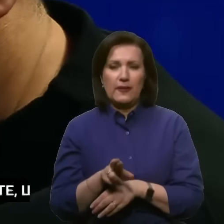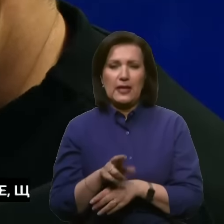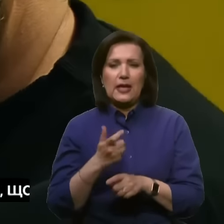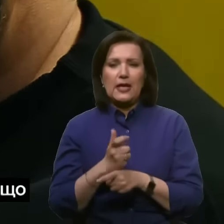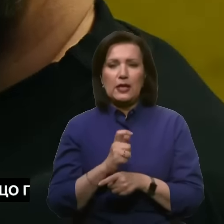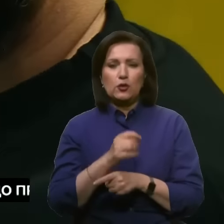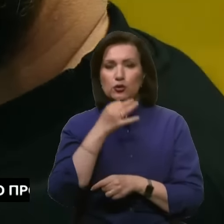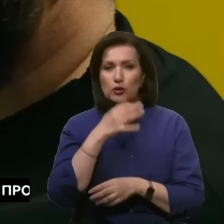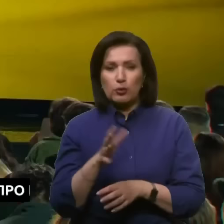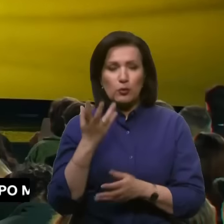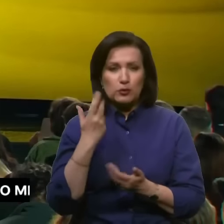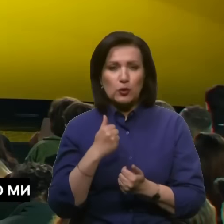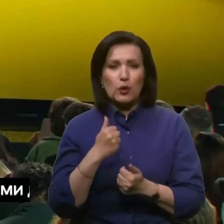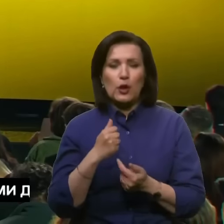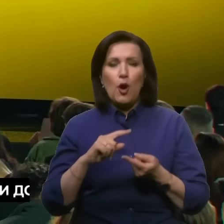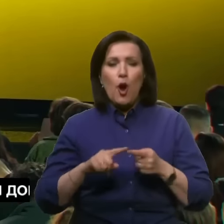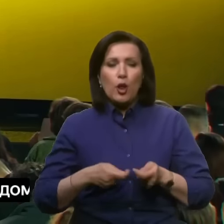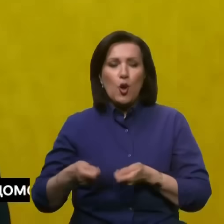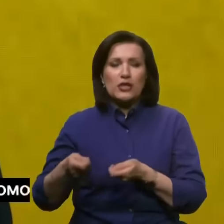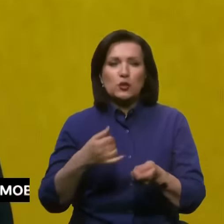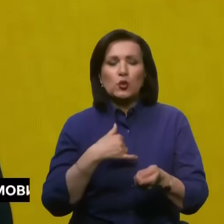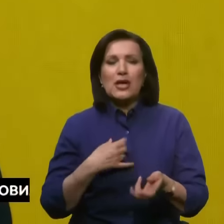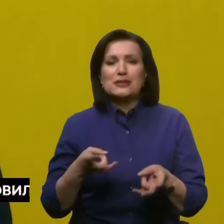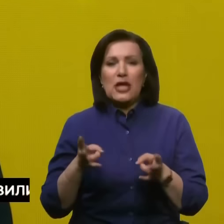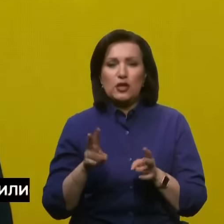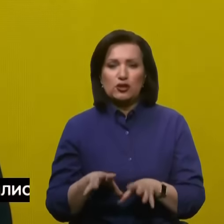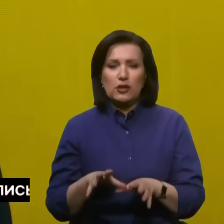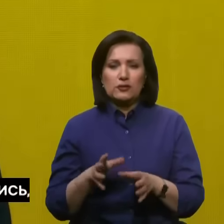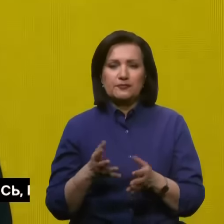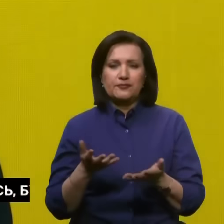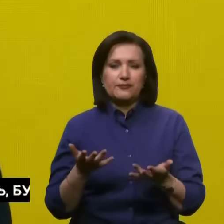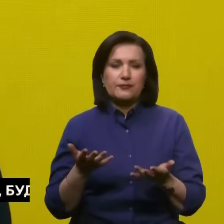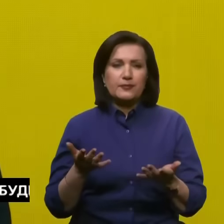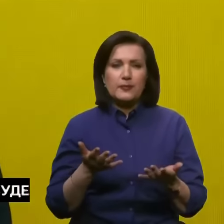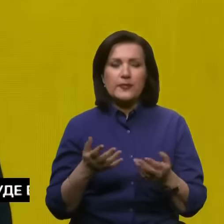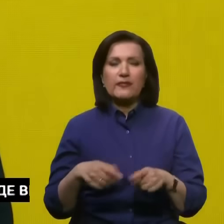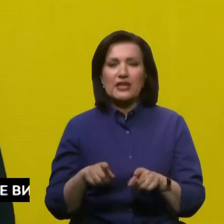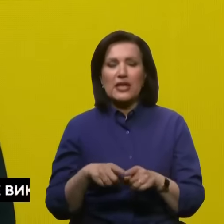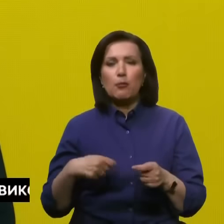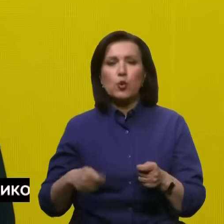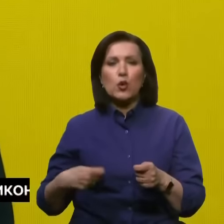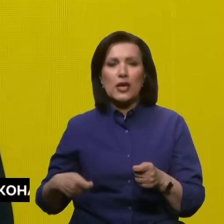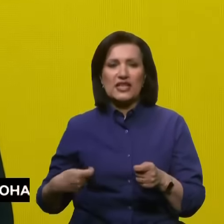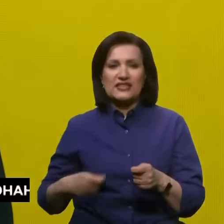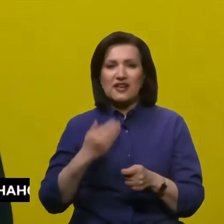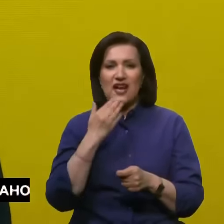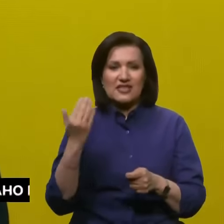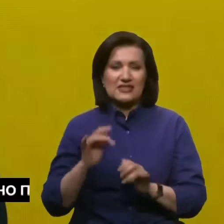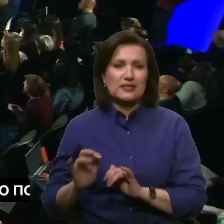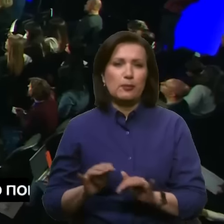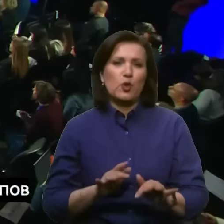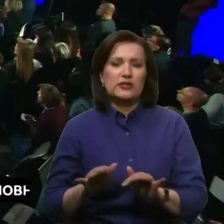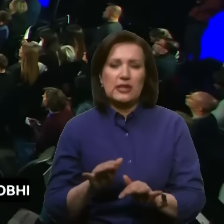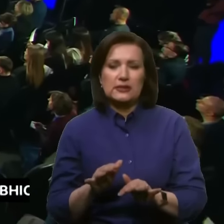І дуже не подобається, коли логістично у нас залишаються, скажімо так, такі бюрократичні радянські